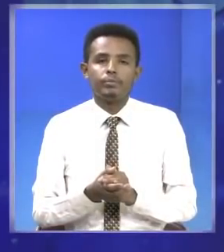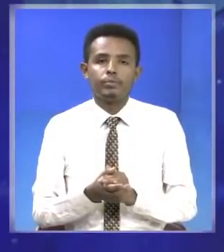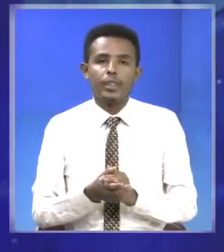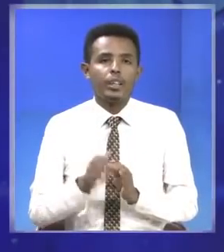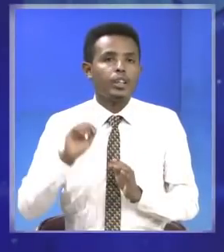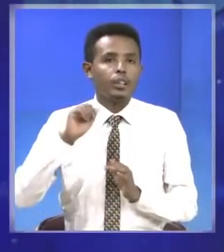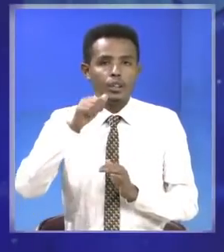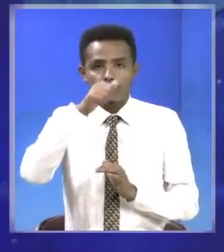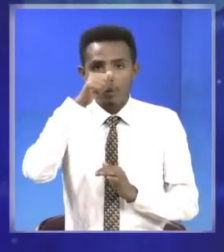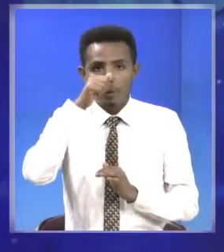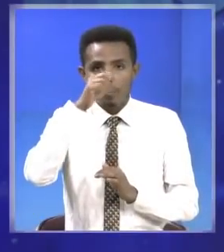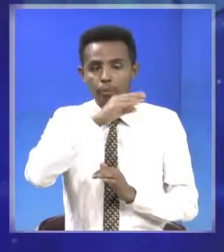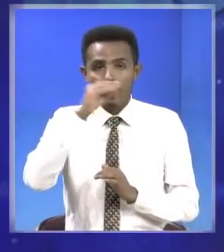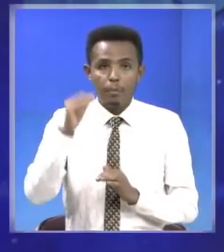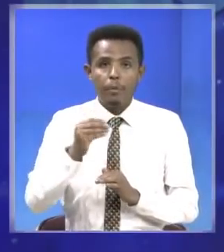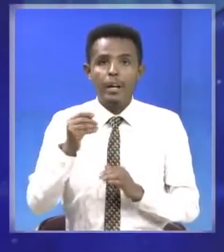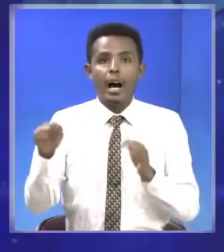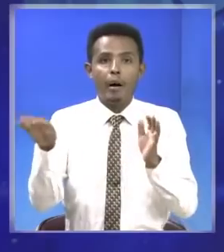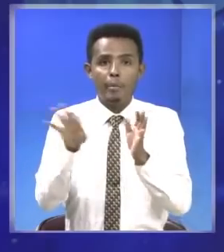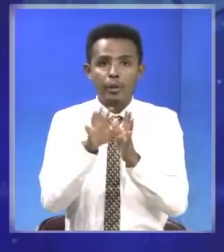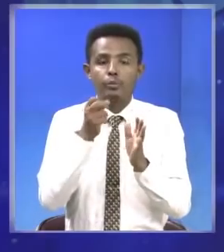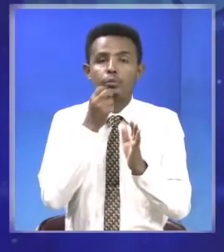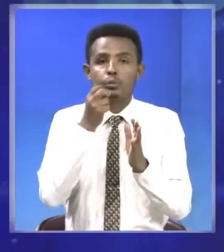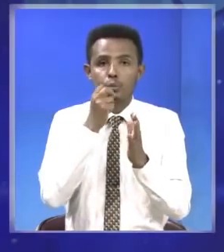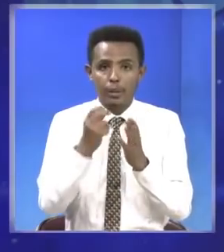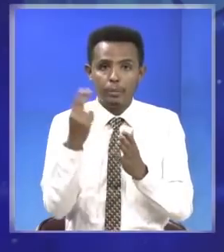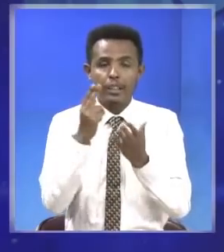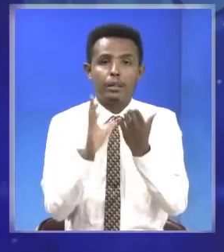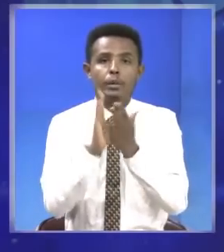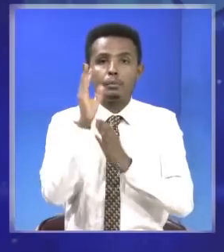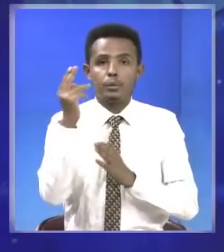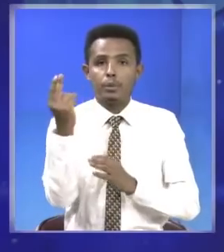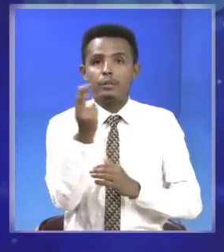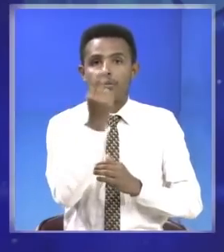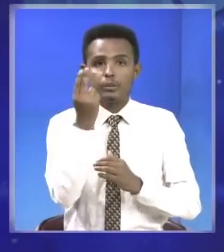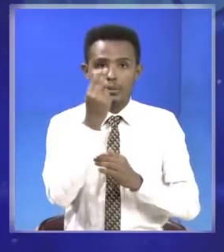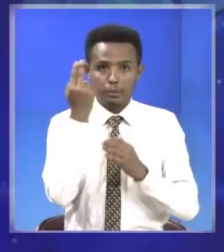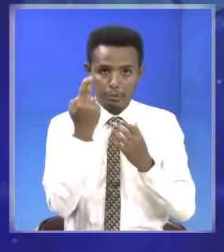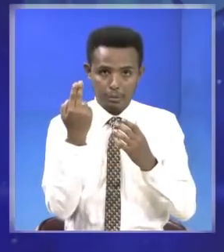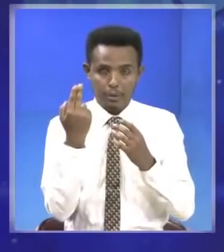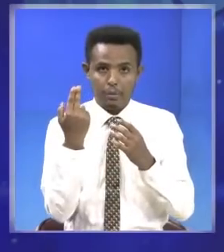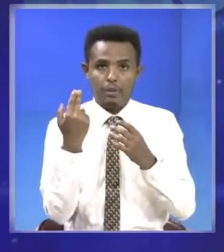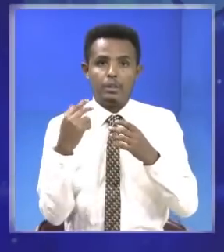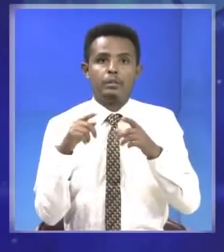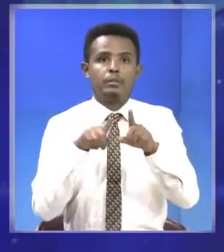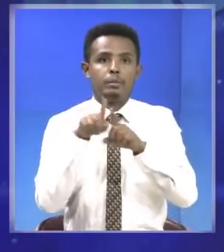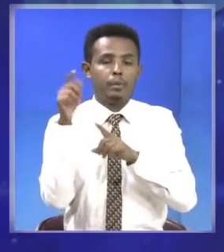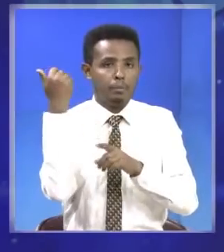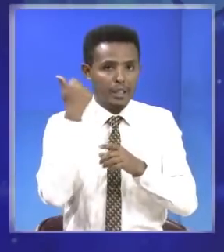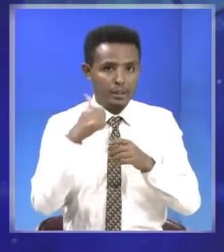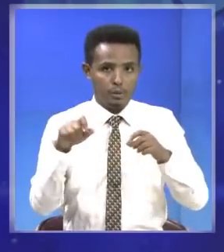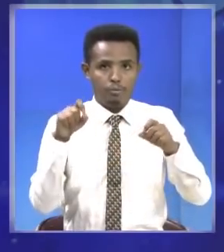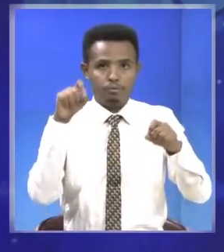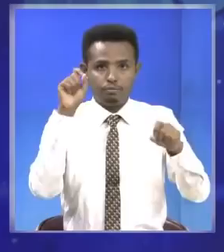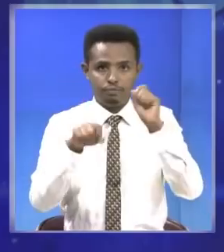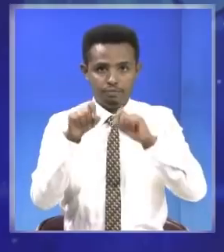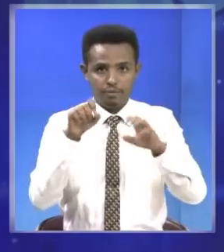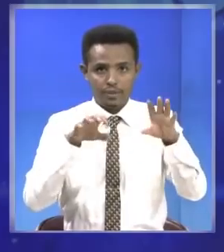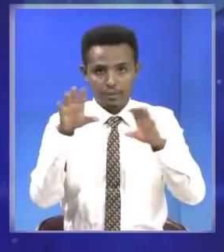ኢትዮጵያ በአባይ ውሃ የመጠቀም መብቷን የሚገድም ማንኛውንም አይነት ስምምነት እንደማትፈርም አስታወቀች። በአፍሪካ ህብረት ማዕቀፍ